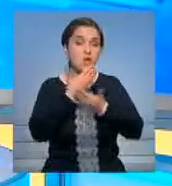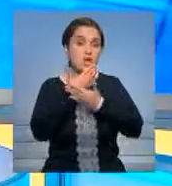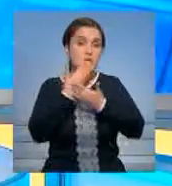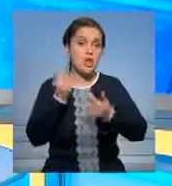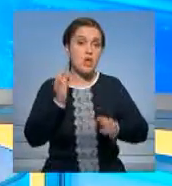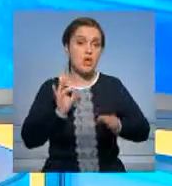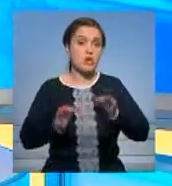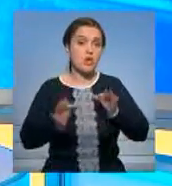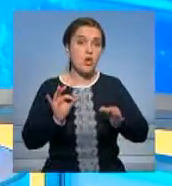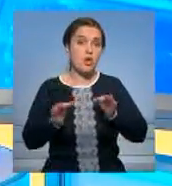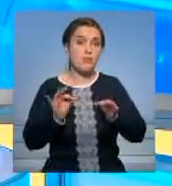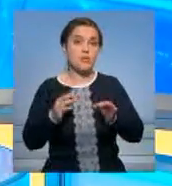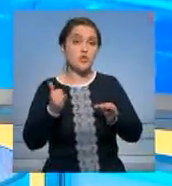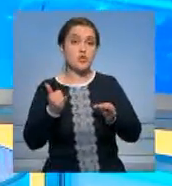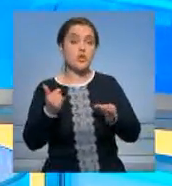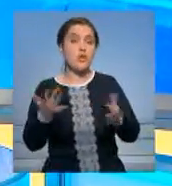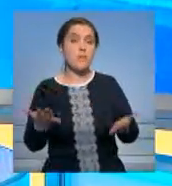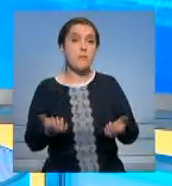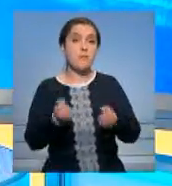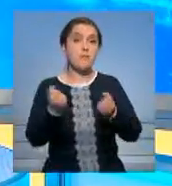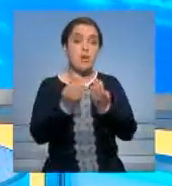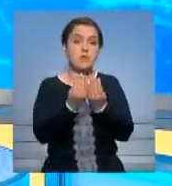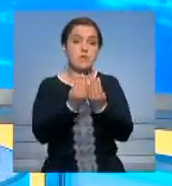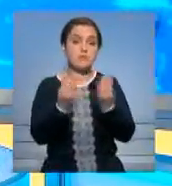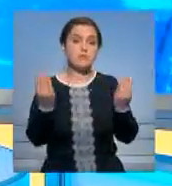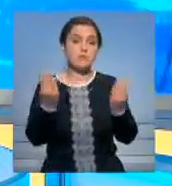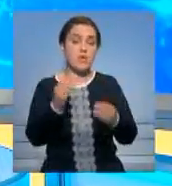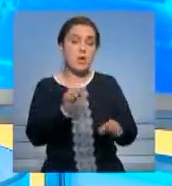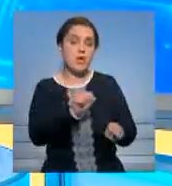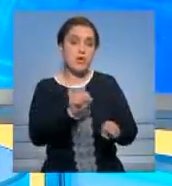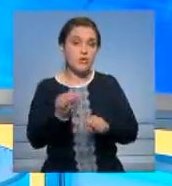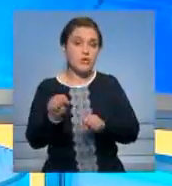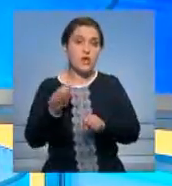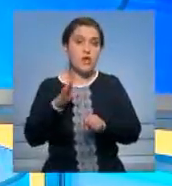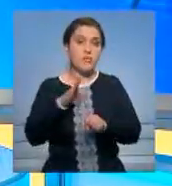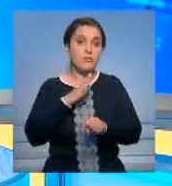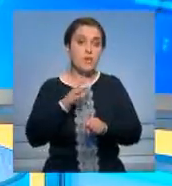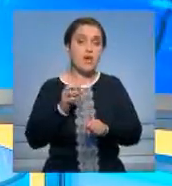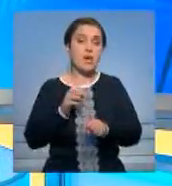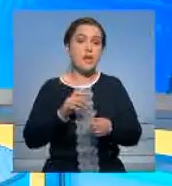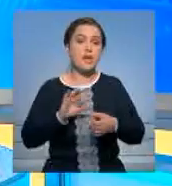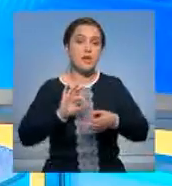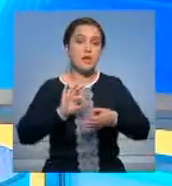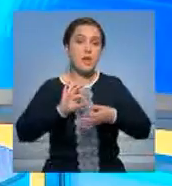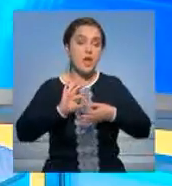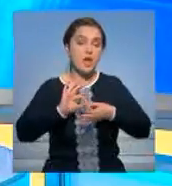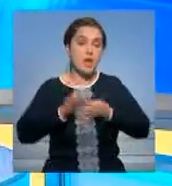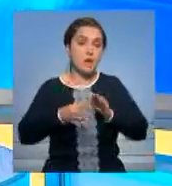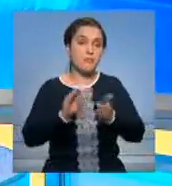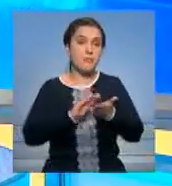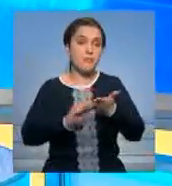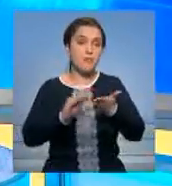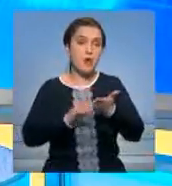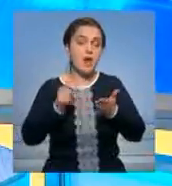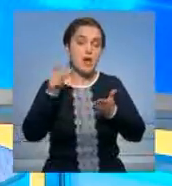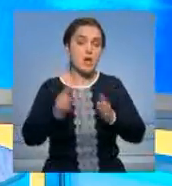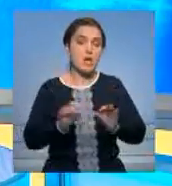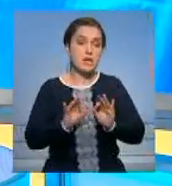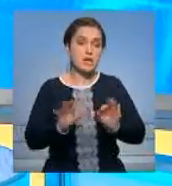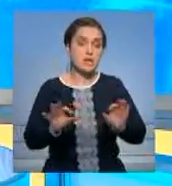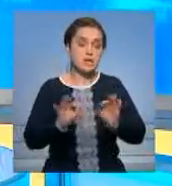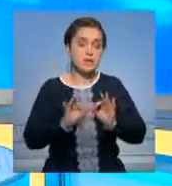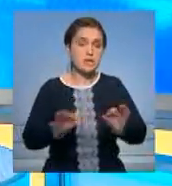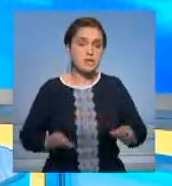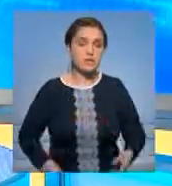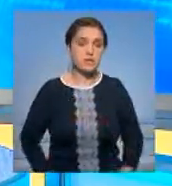В этот раз населенные пункты спасли возведенные инженерно-коммуникационные сооружения. О том, как проходит паводок в потенциально опасном районе области,